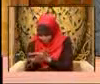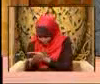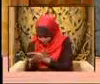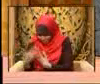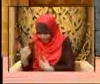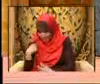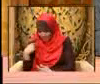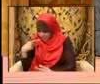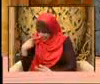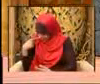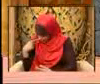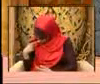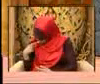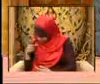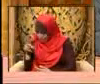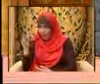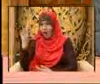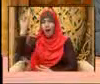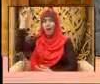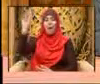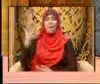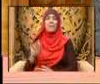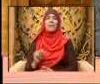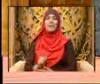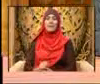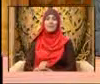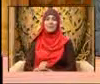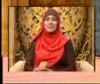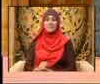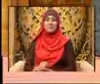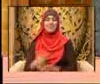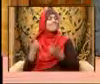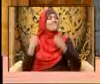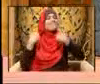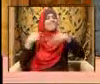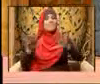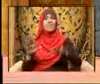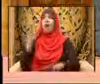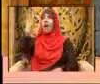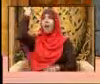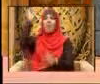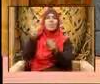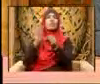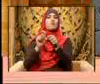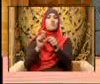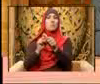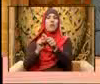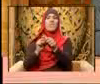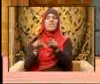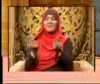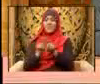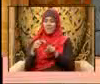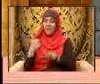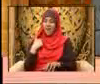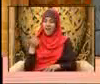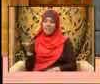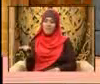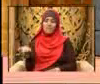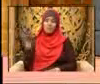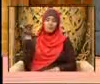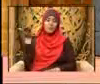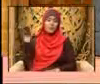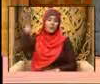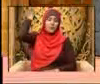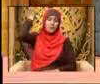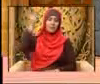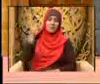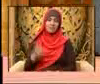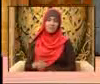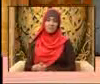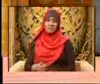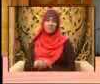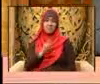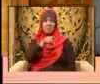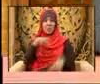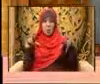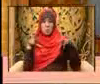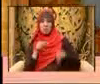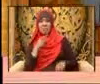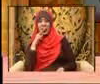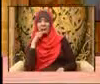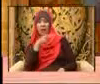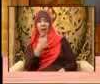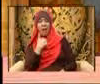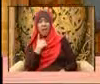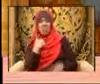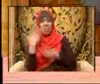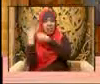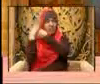عندما يذل بين يدي الله سبحانه وتعالى، وإذا بالحق عز وجل يرفع قدره. ما هذه التهمة؟ وكأن الإنسان